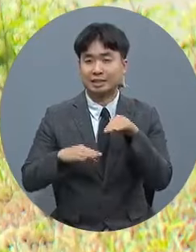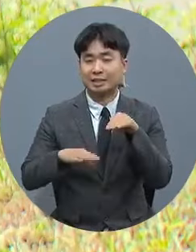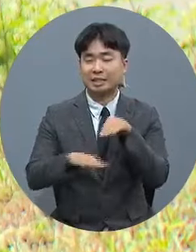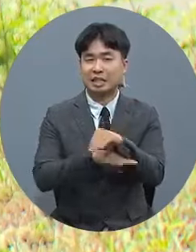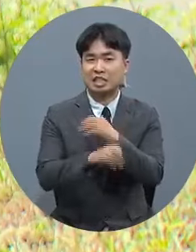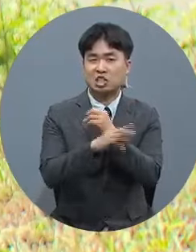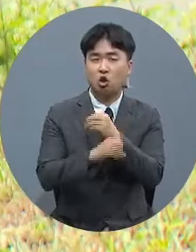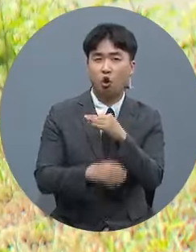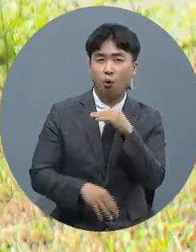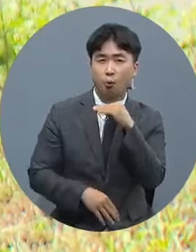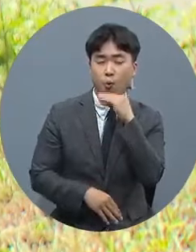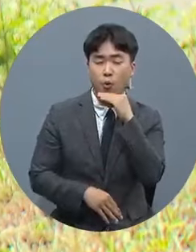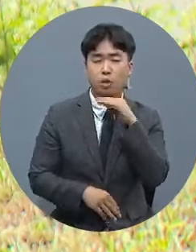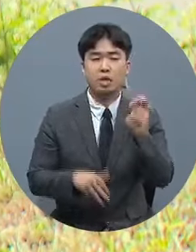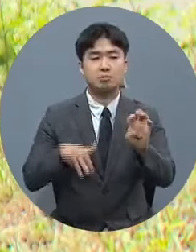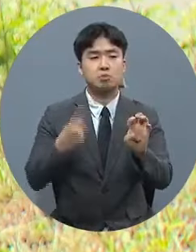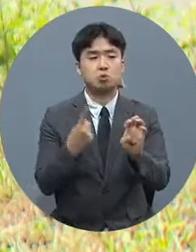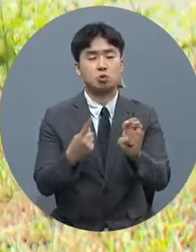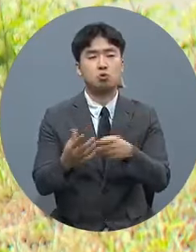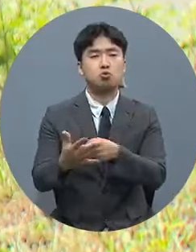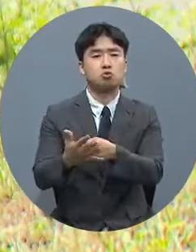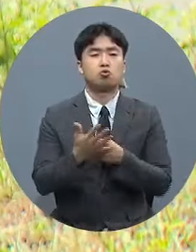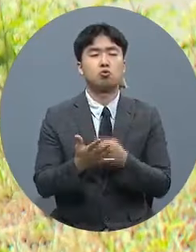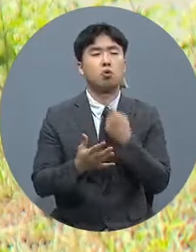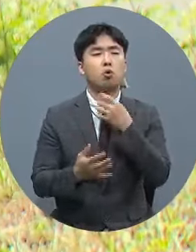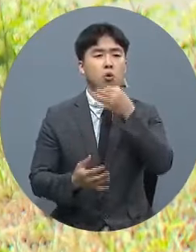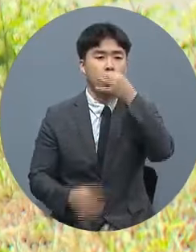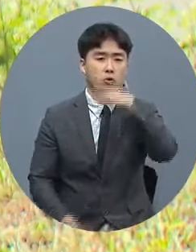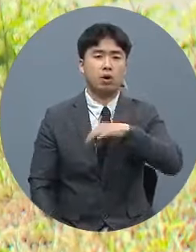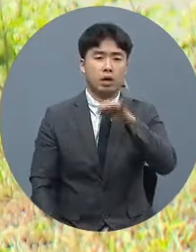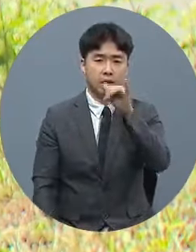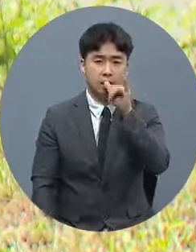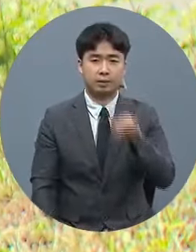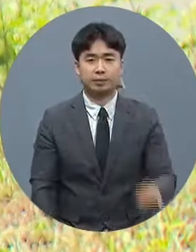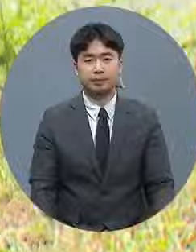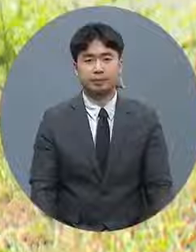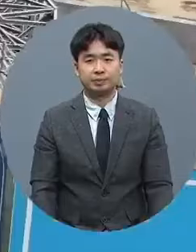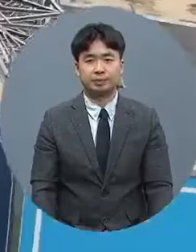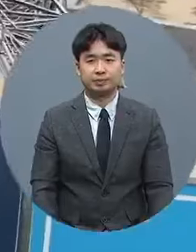서서 기다리는 시간을 최대 40초가량 줄여주는 것으로 나타났습니다.